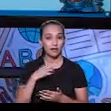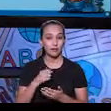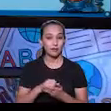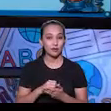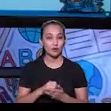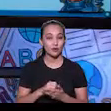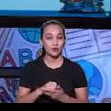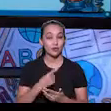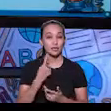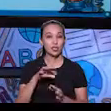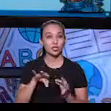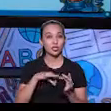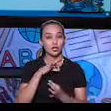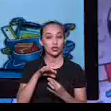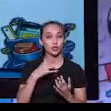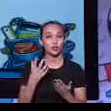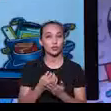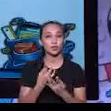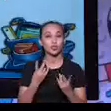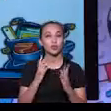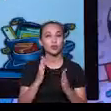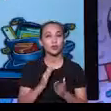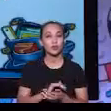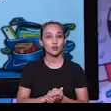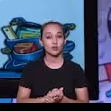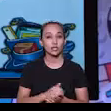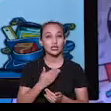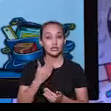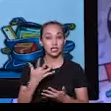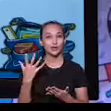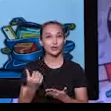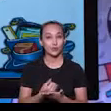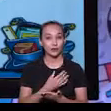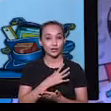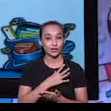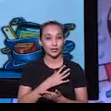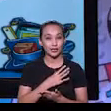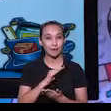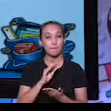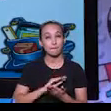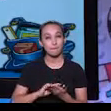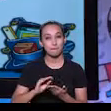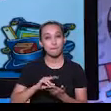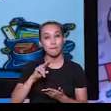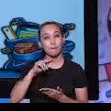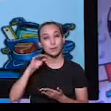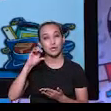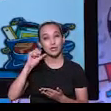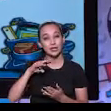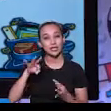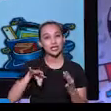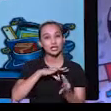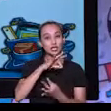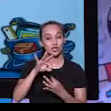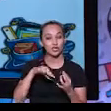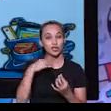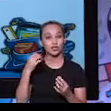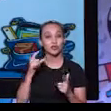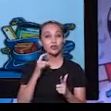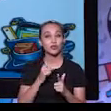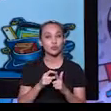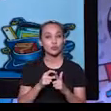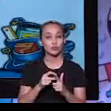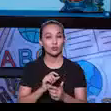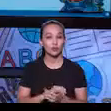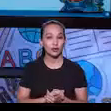списал, выписал. Я думаю, вы тоже нашли. Писал – это лишнее слово.